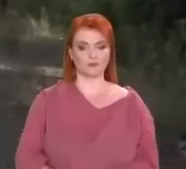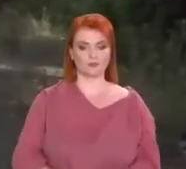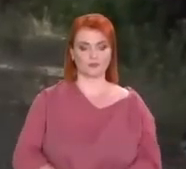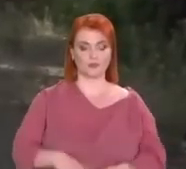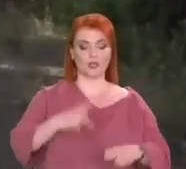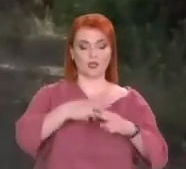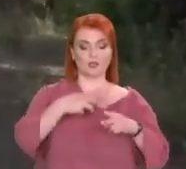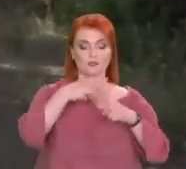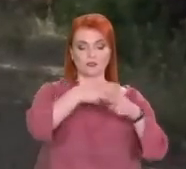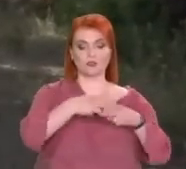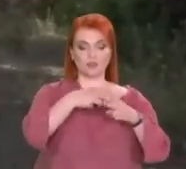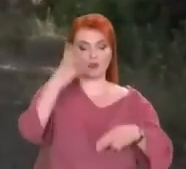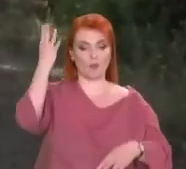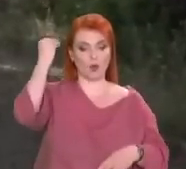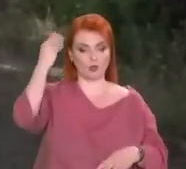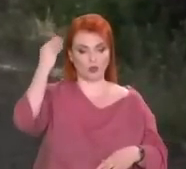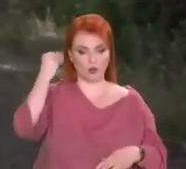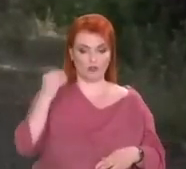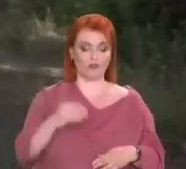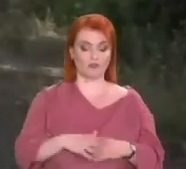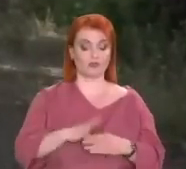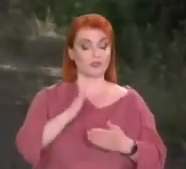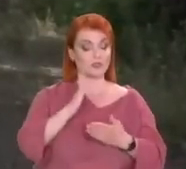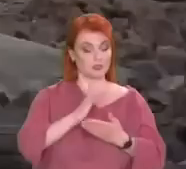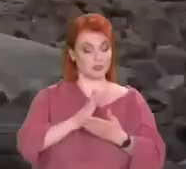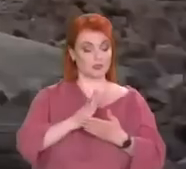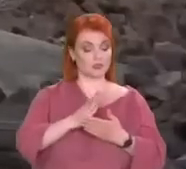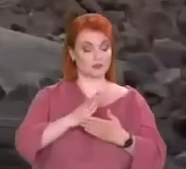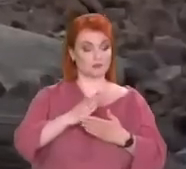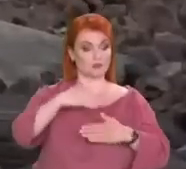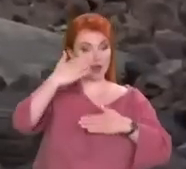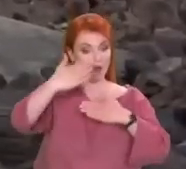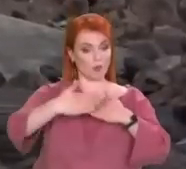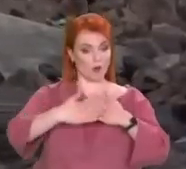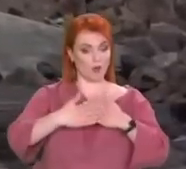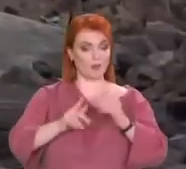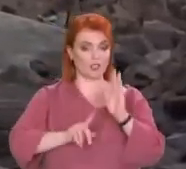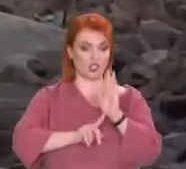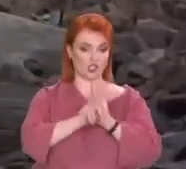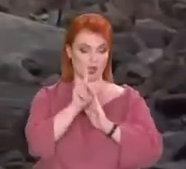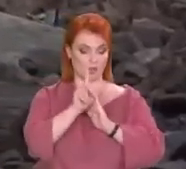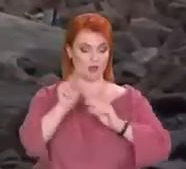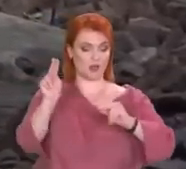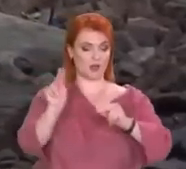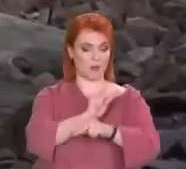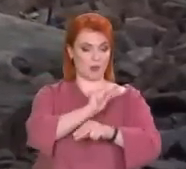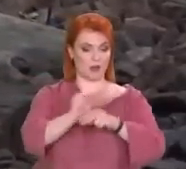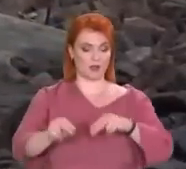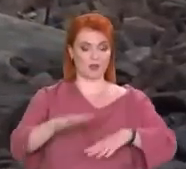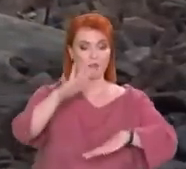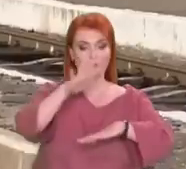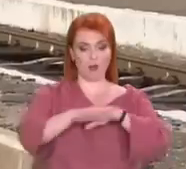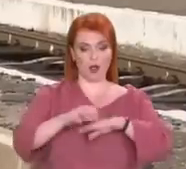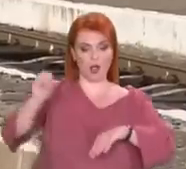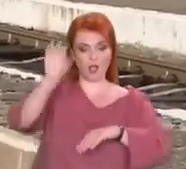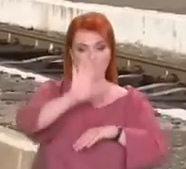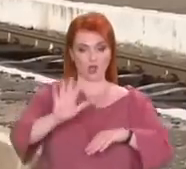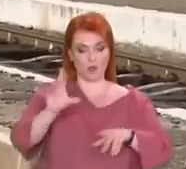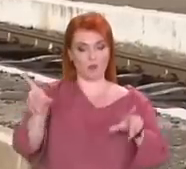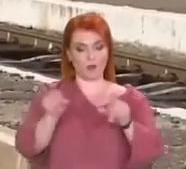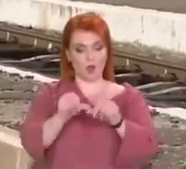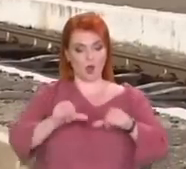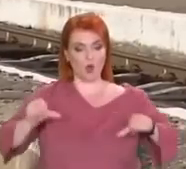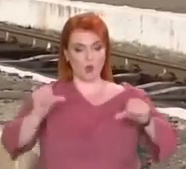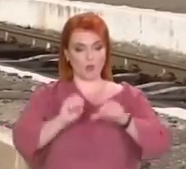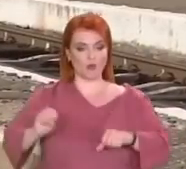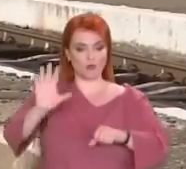Căile feroviare din Republica Moldova tot mai aproape de modernizare. Banca Europeană pentru Reconstrucție și Dezvoltare și Comisia Europeană va